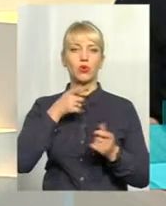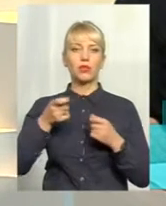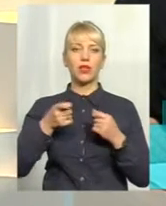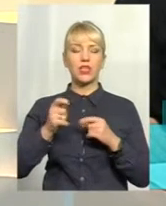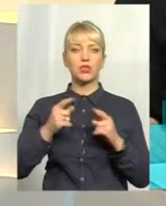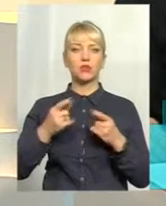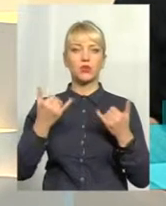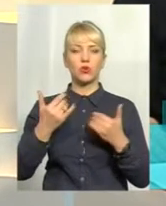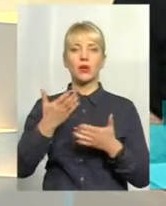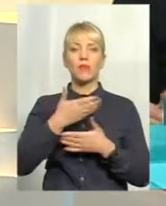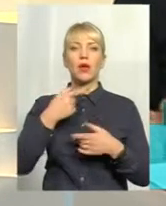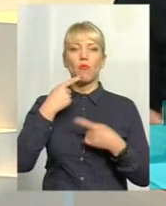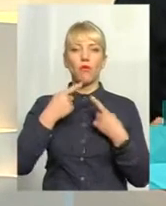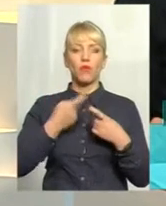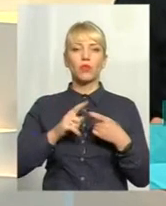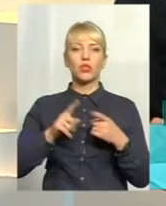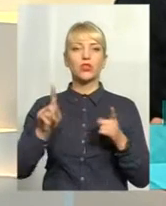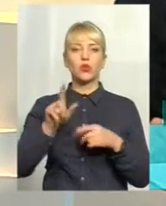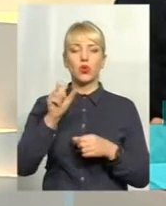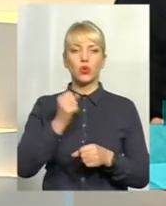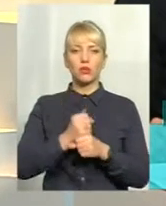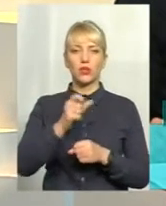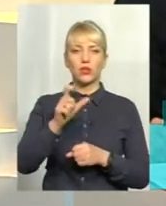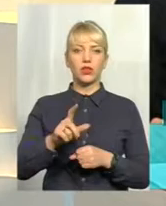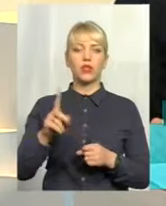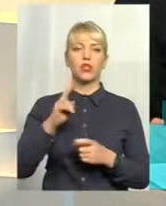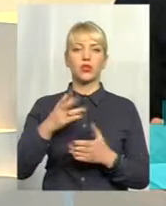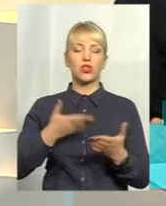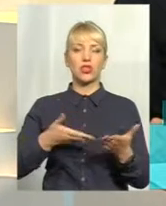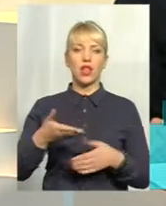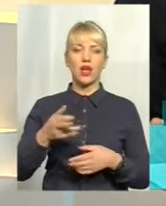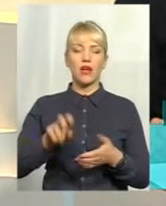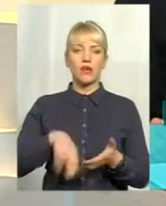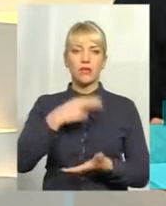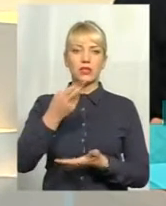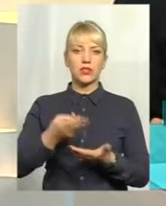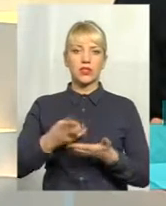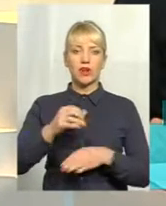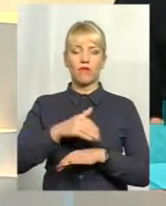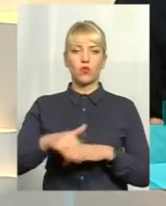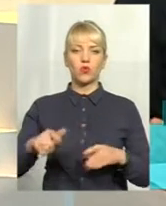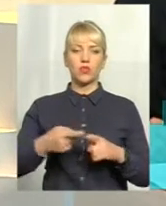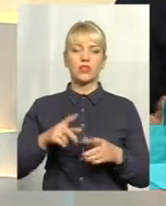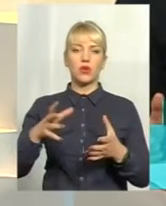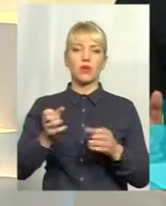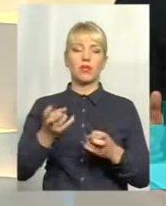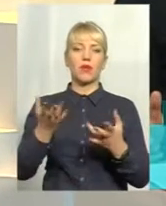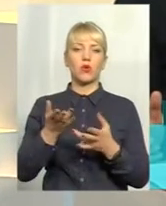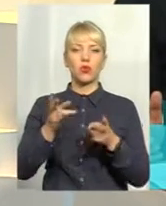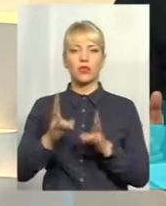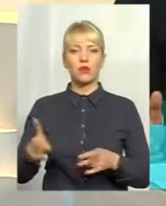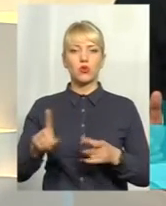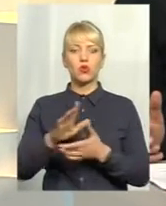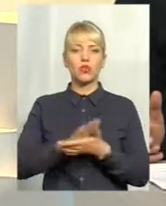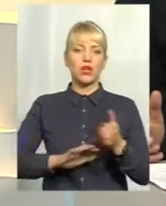сьогодні ми поговоримо про те, що ж робити людині, якщо вона йшла і підслизнулася та впала на вулиці, отримала якусь травму, що далі, чи може